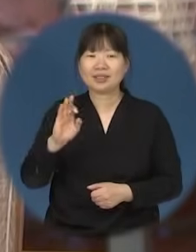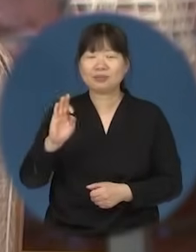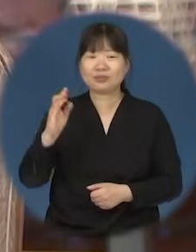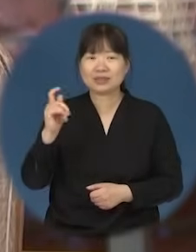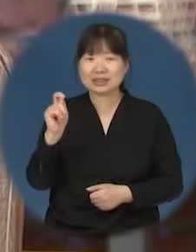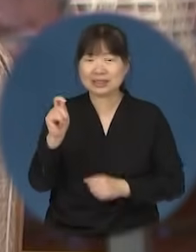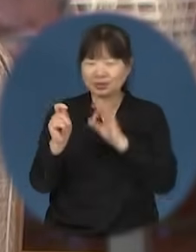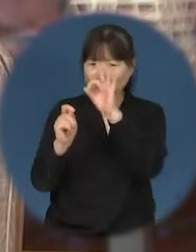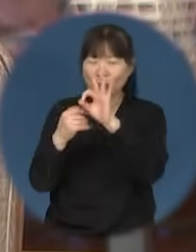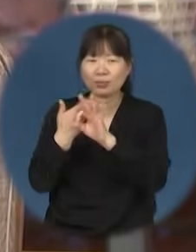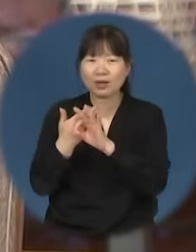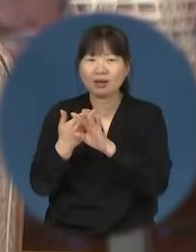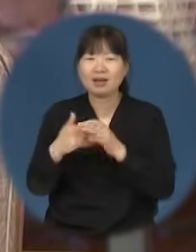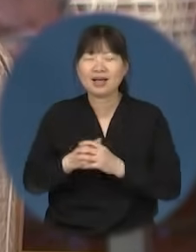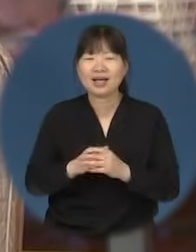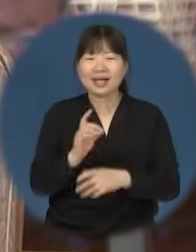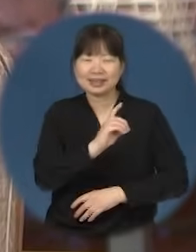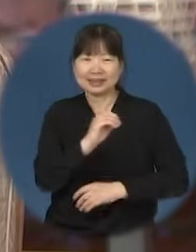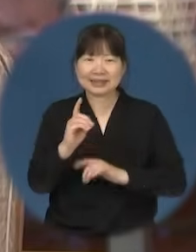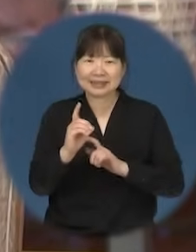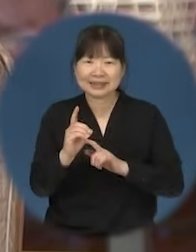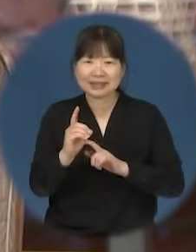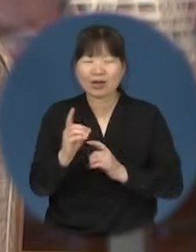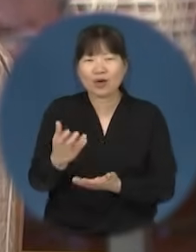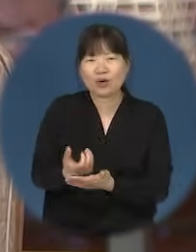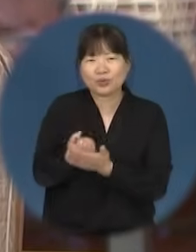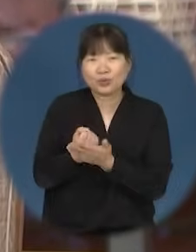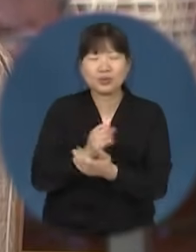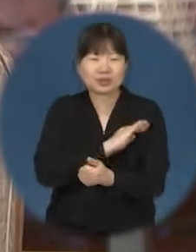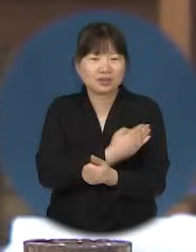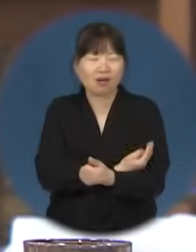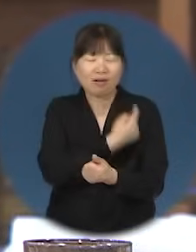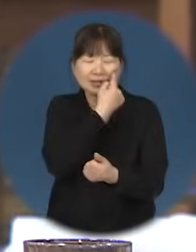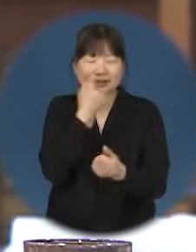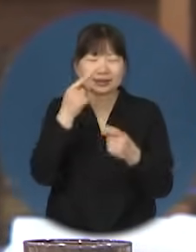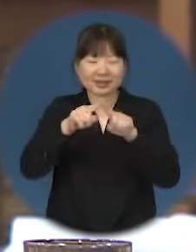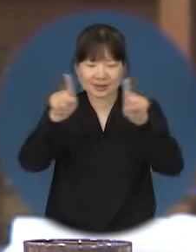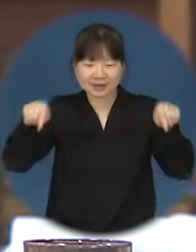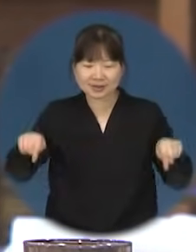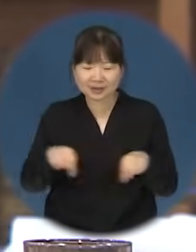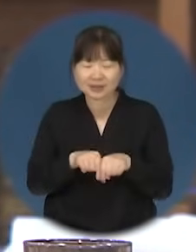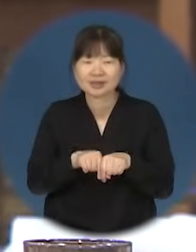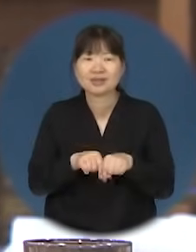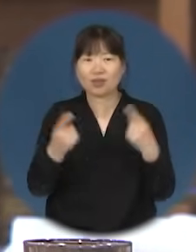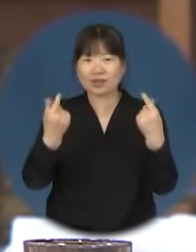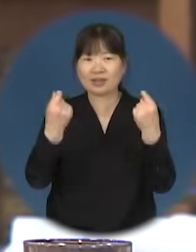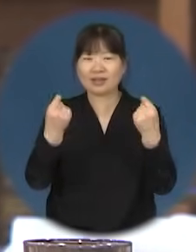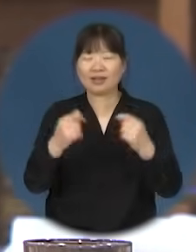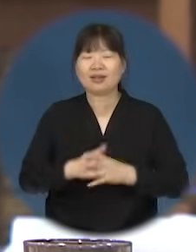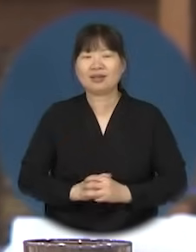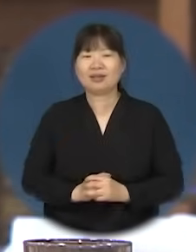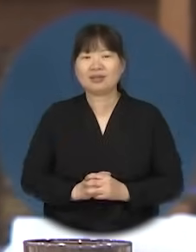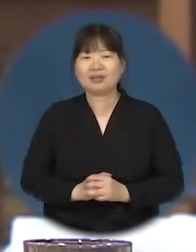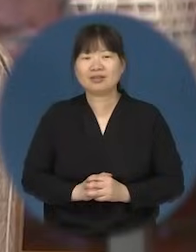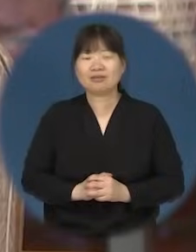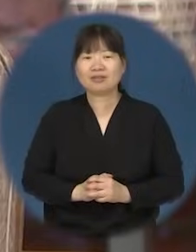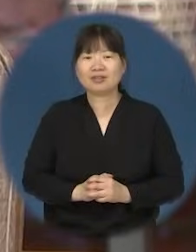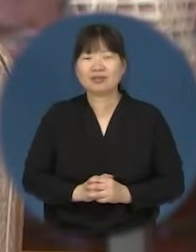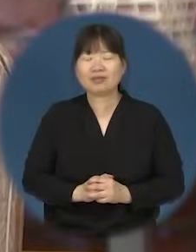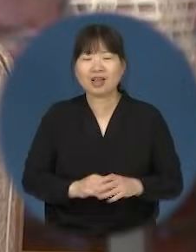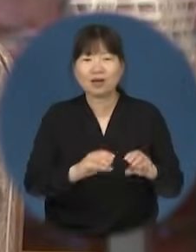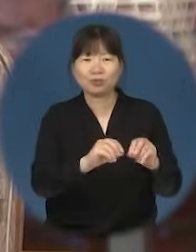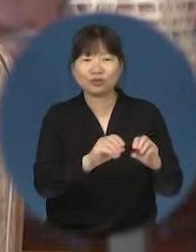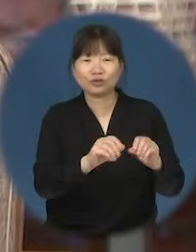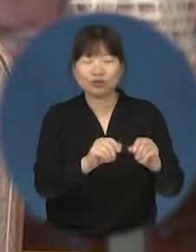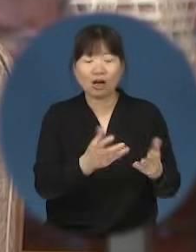NFT는 어떻게 보면 디지털 소유권 증서거든요. 디지털 소유권 증서. 예. 그러니까 우리가